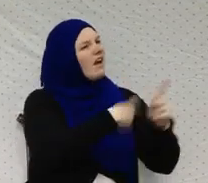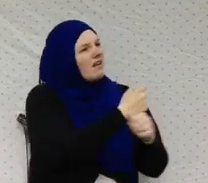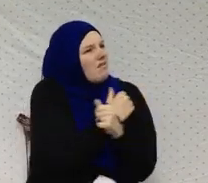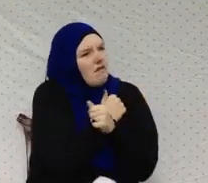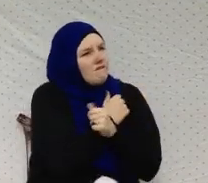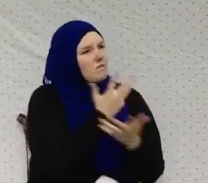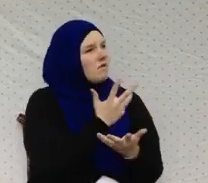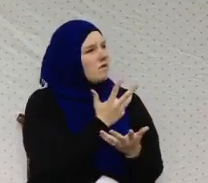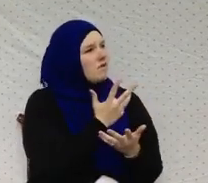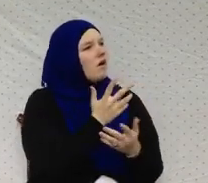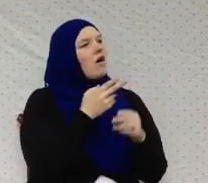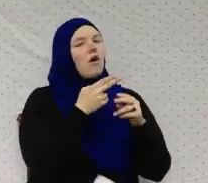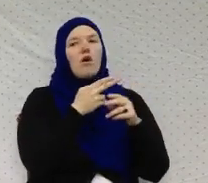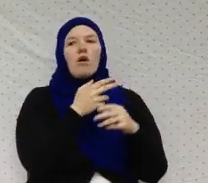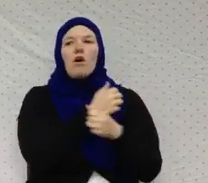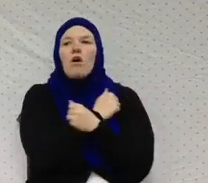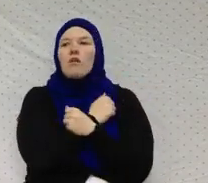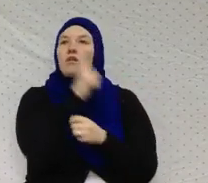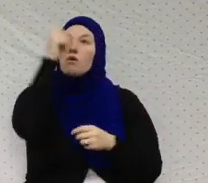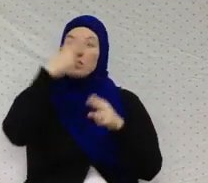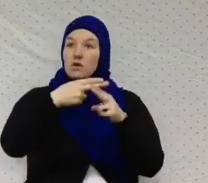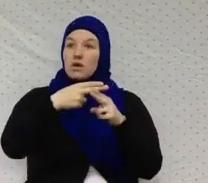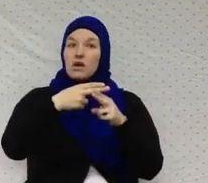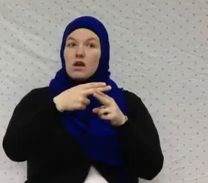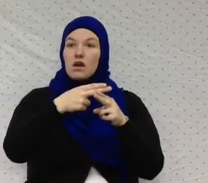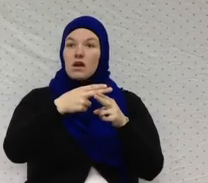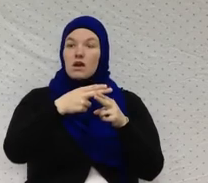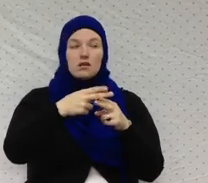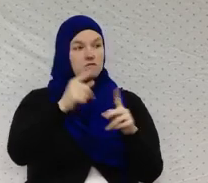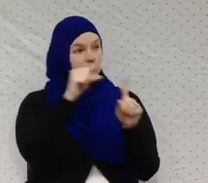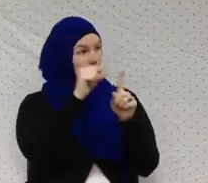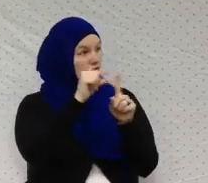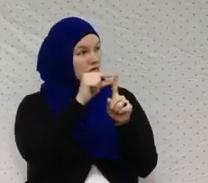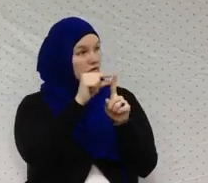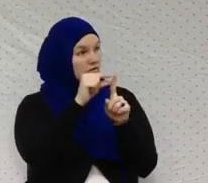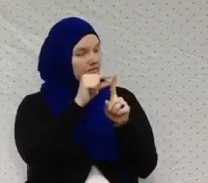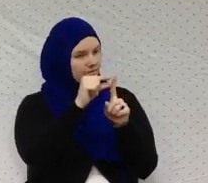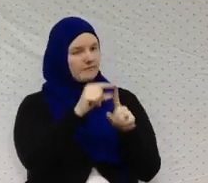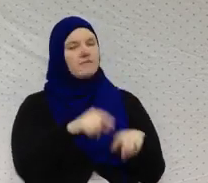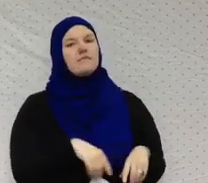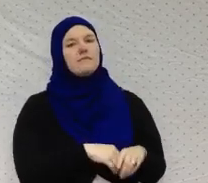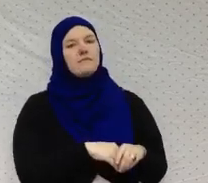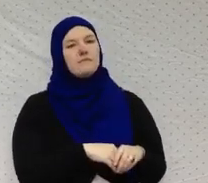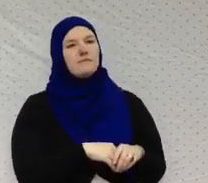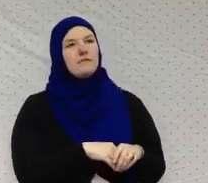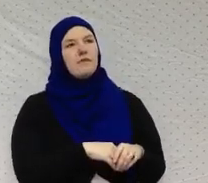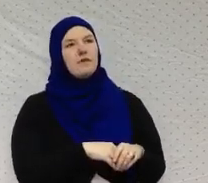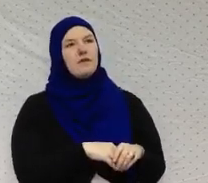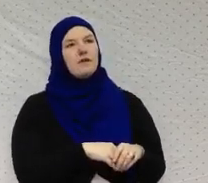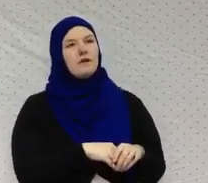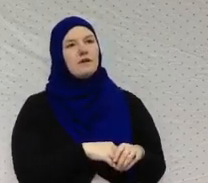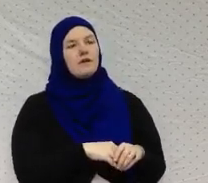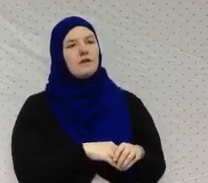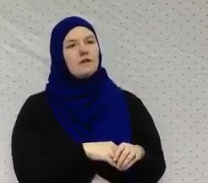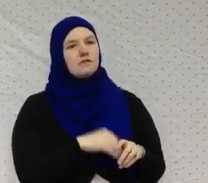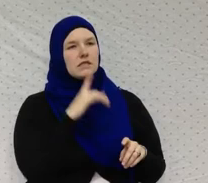What is the kind of love deserving to Allah? Allah calls it حُبِّ اللَّهِ وَمِنَ النَّاسِ مَنْ يَتَّخِذُ